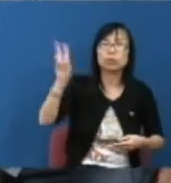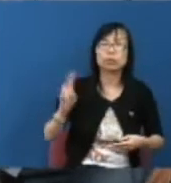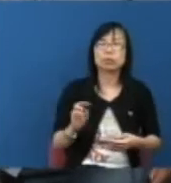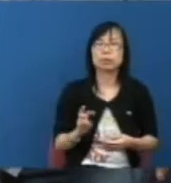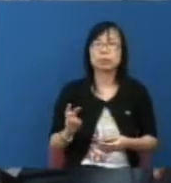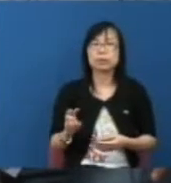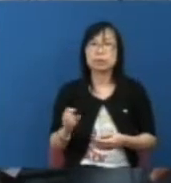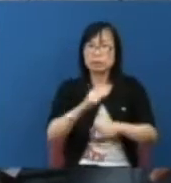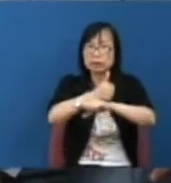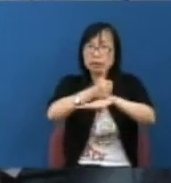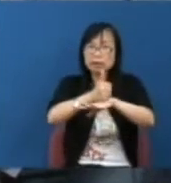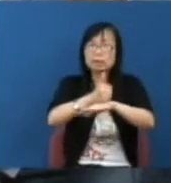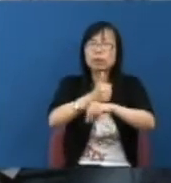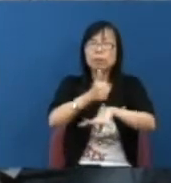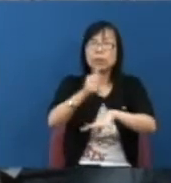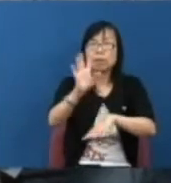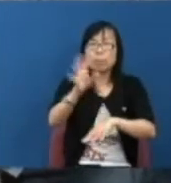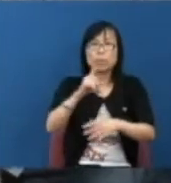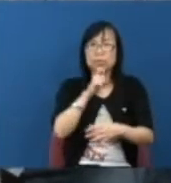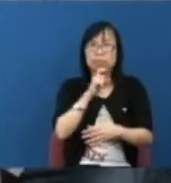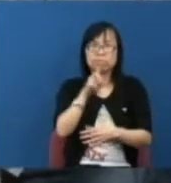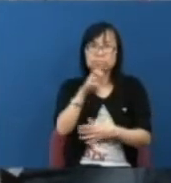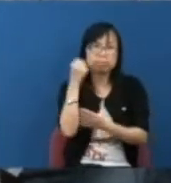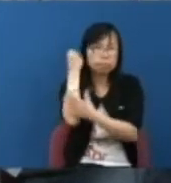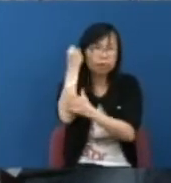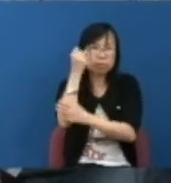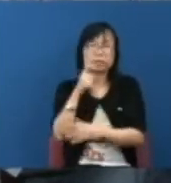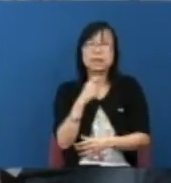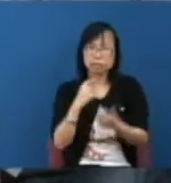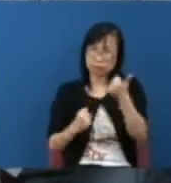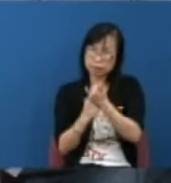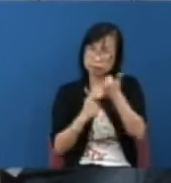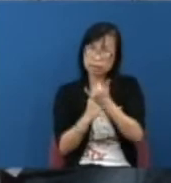啊，基本上我睇唔到有反對，支持嘅係。